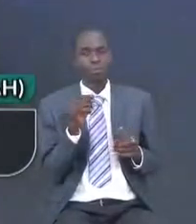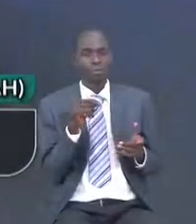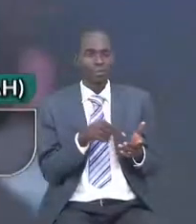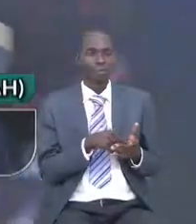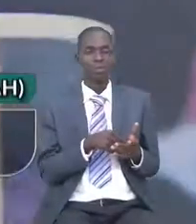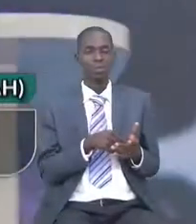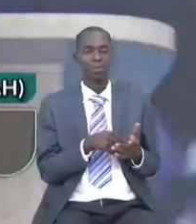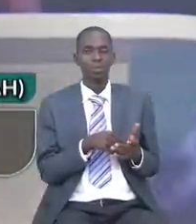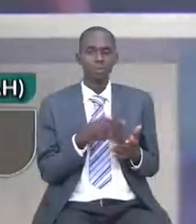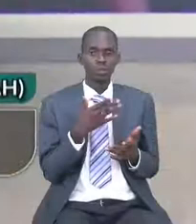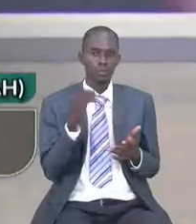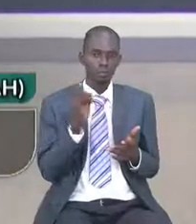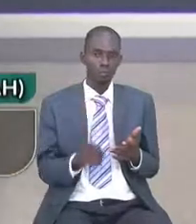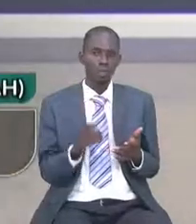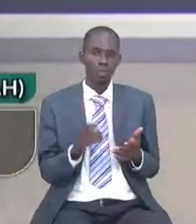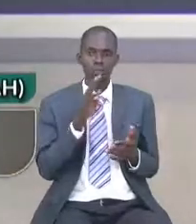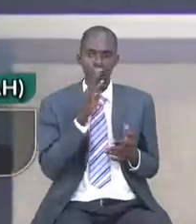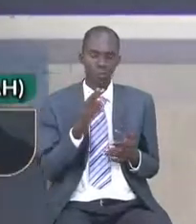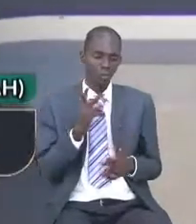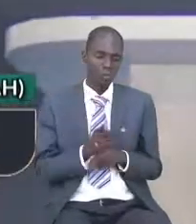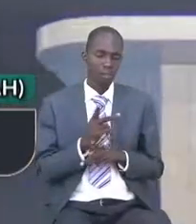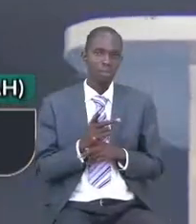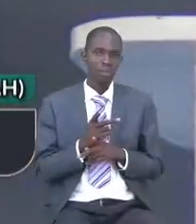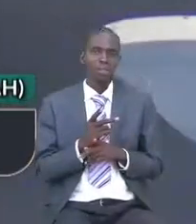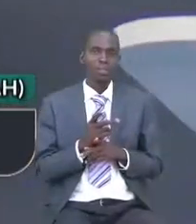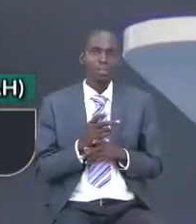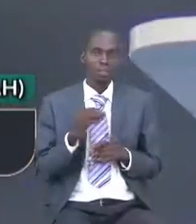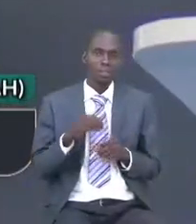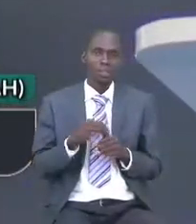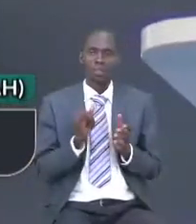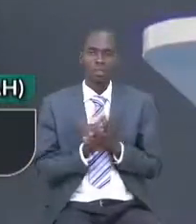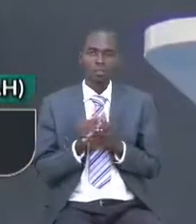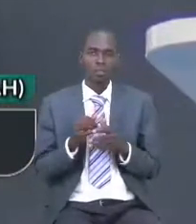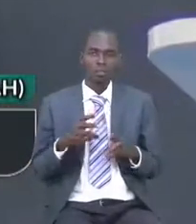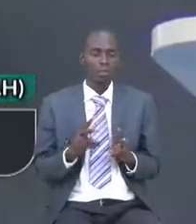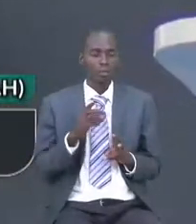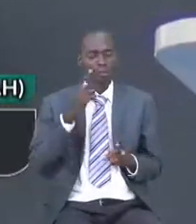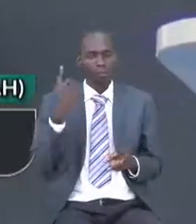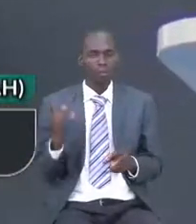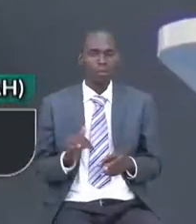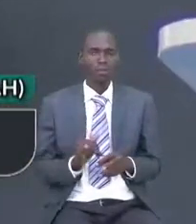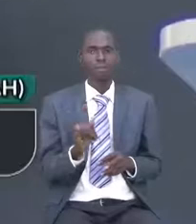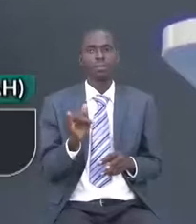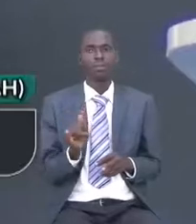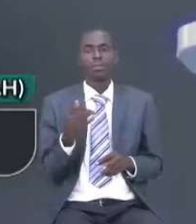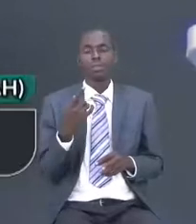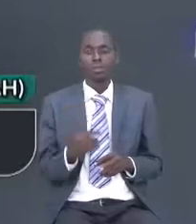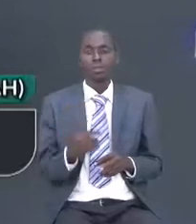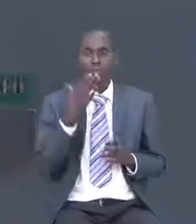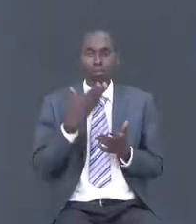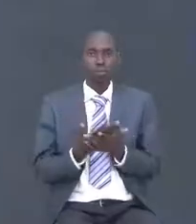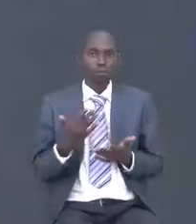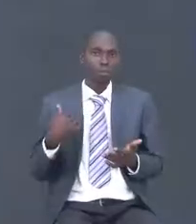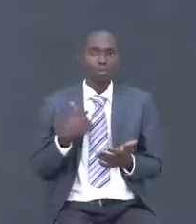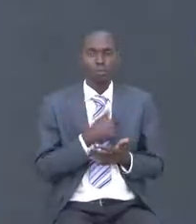que ceci est mauvais, cette connaissance doit être retenue et je dois rester sur ce chemin pour